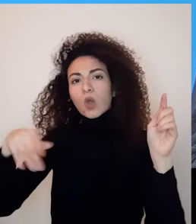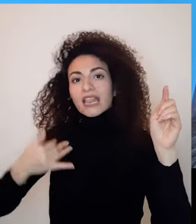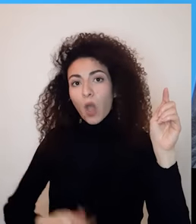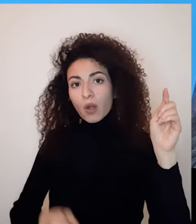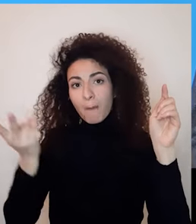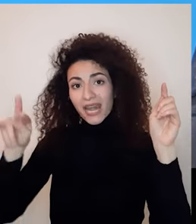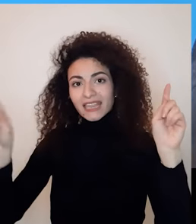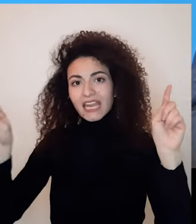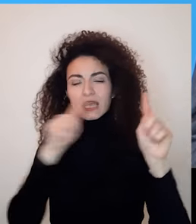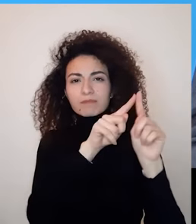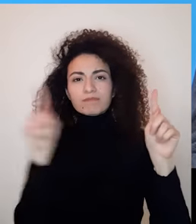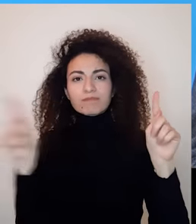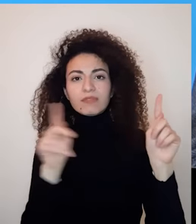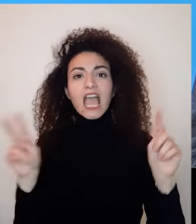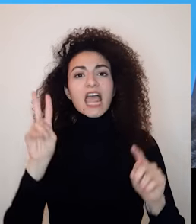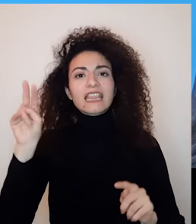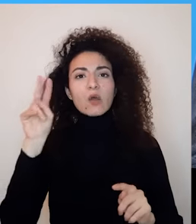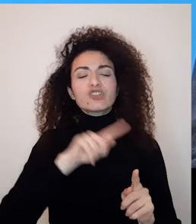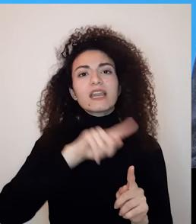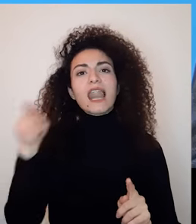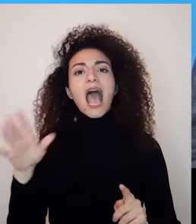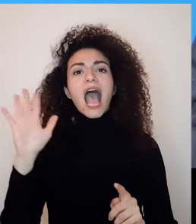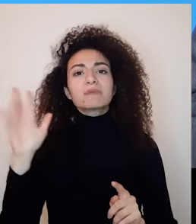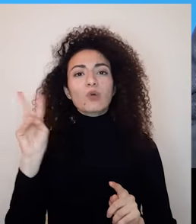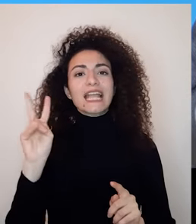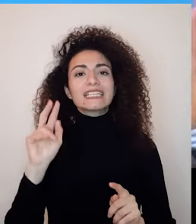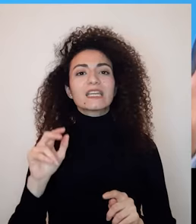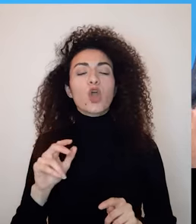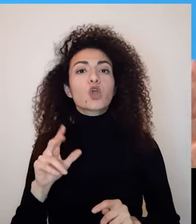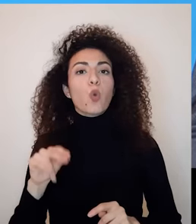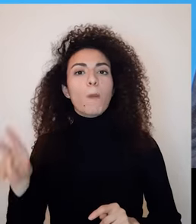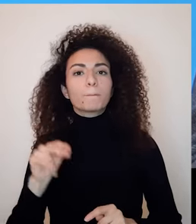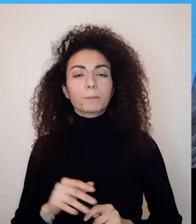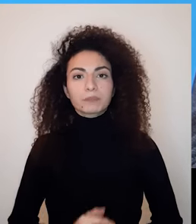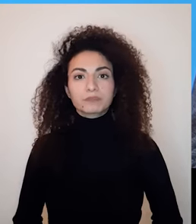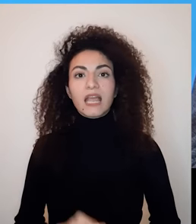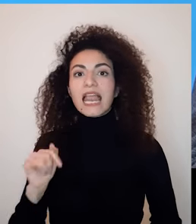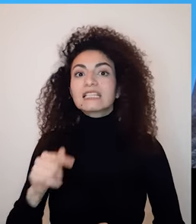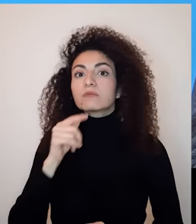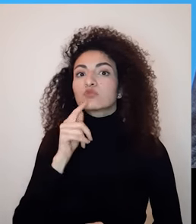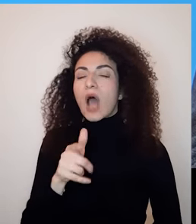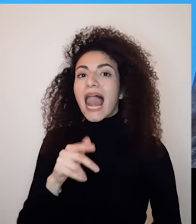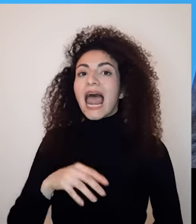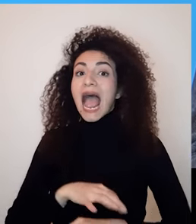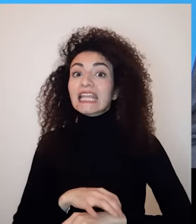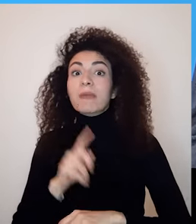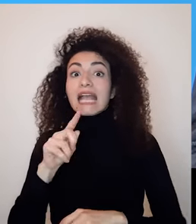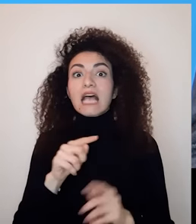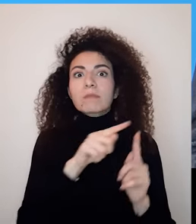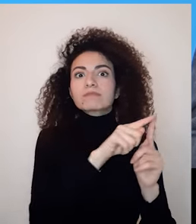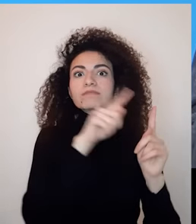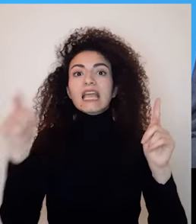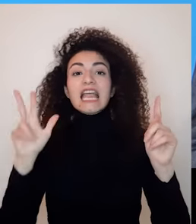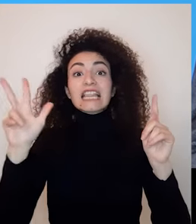الشهرية تتراوح بين 23 يوم و35 يوم كحد أقصى، ويجب استشارة الطبيب إذا كانت المسافة